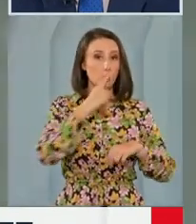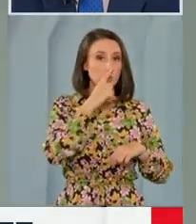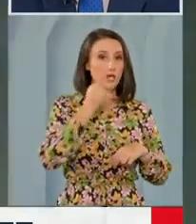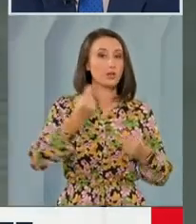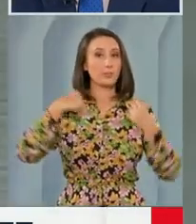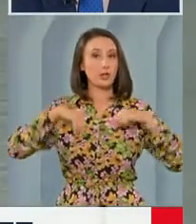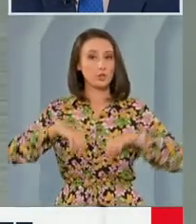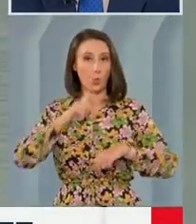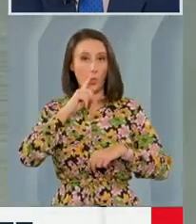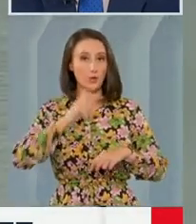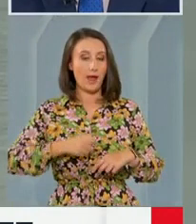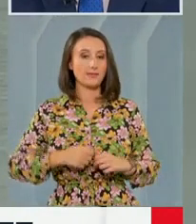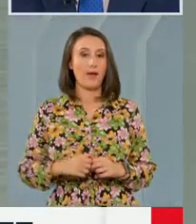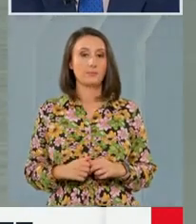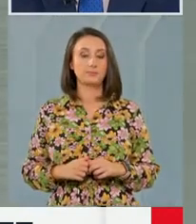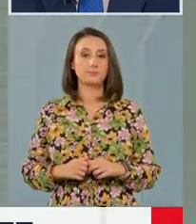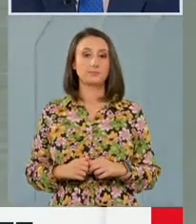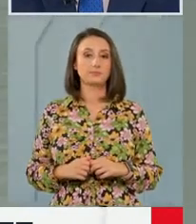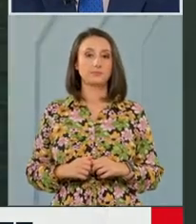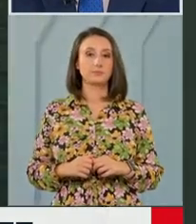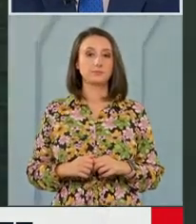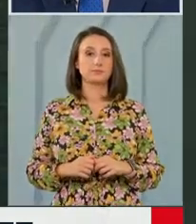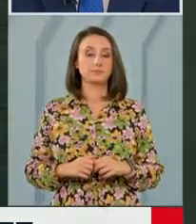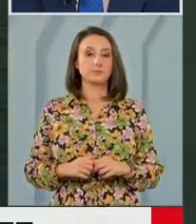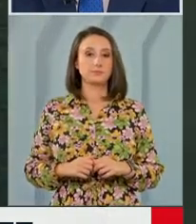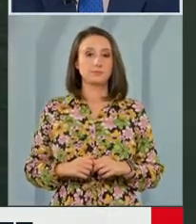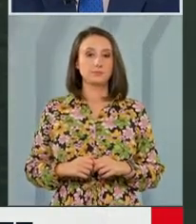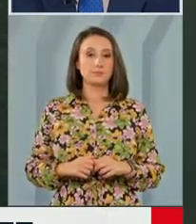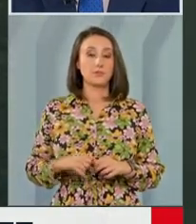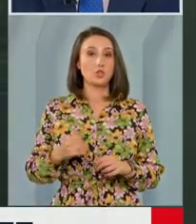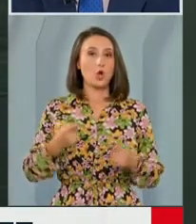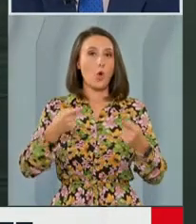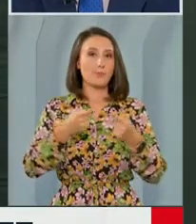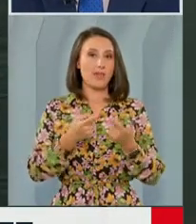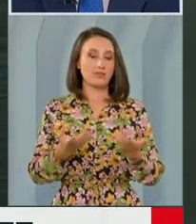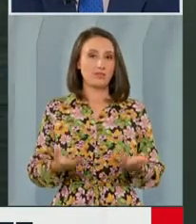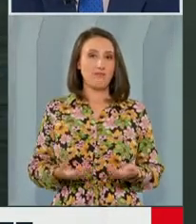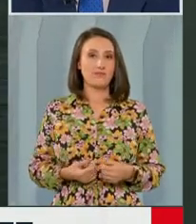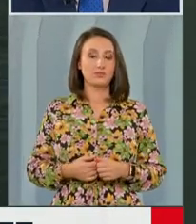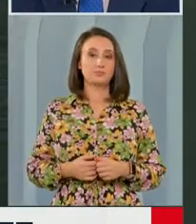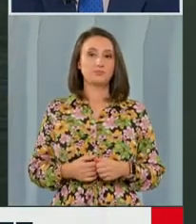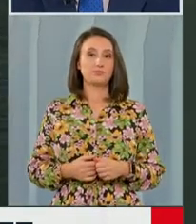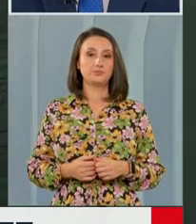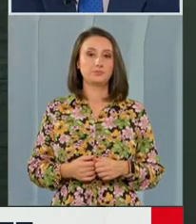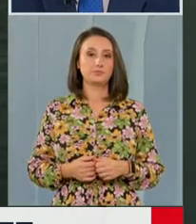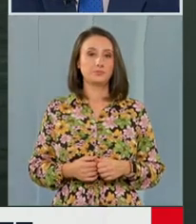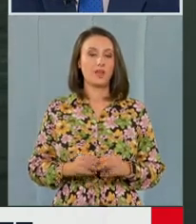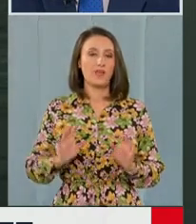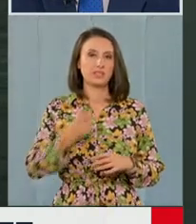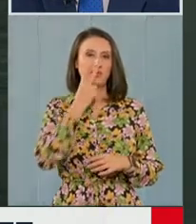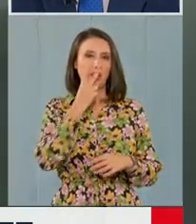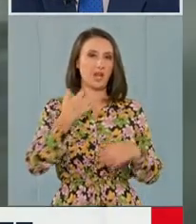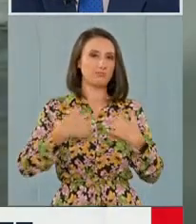și de președintele Ucrainei și în mod obiectiv având în vedere tensiunile dintre cele